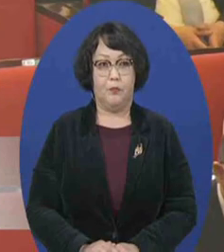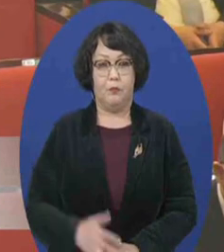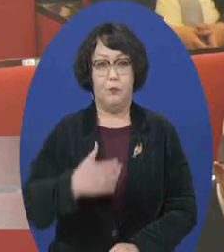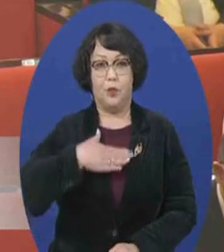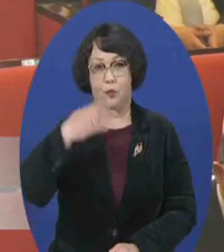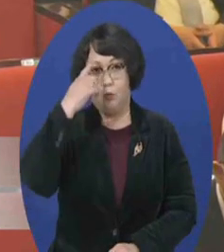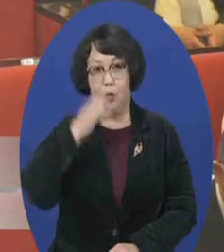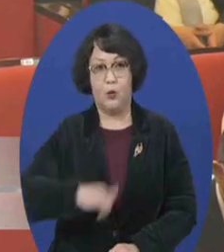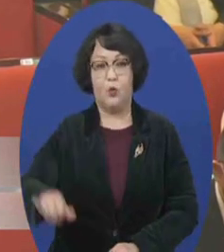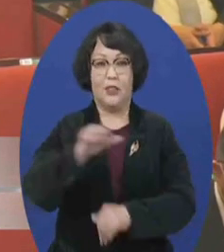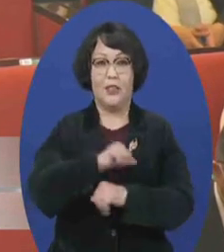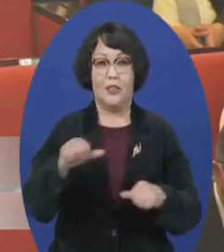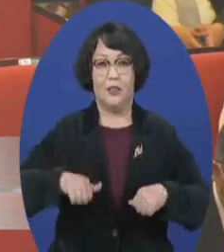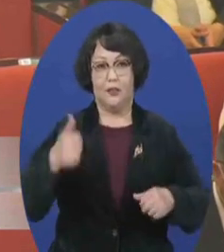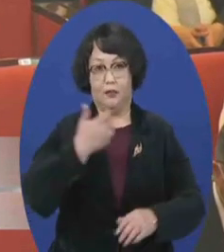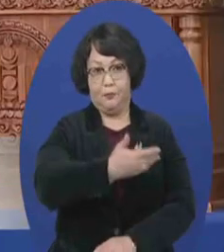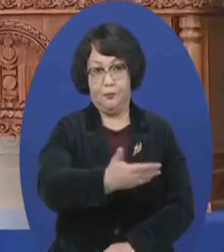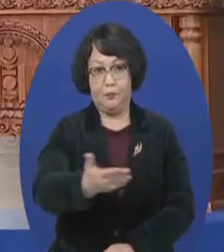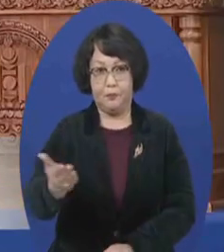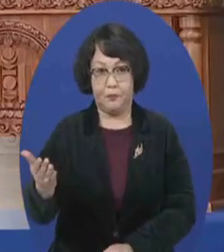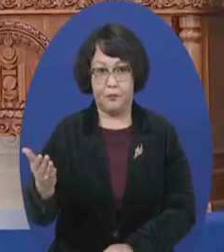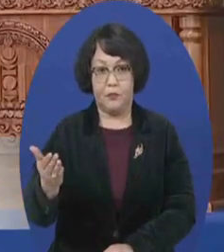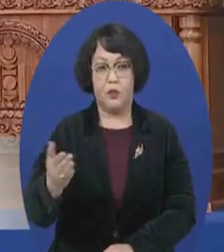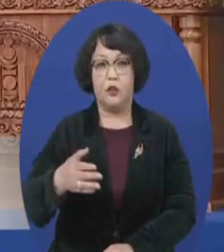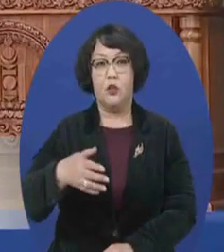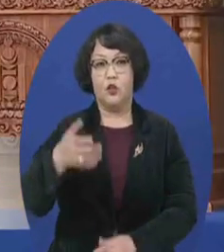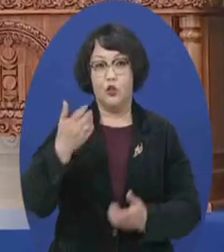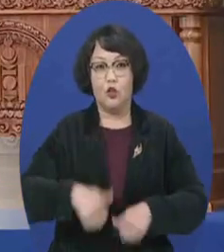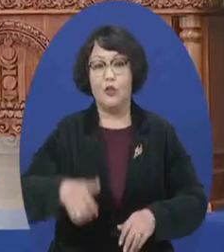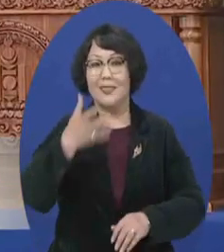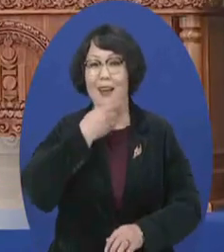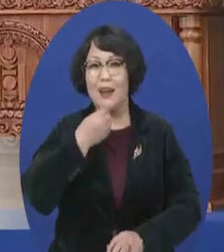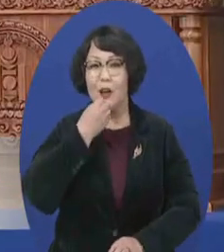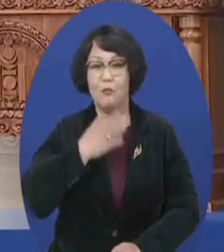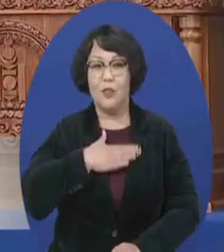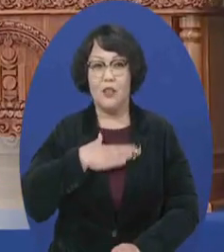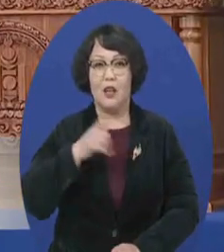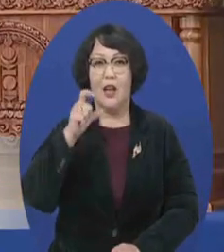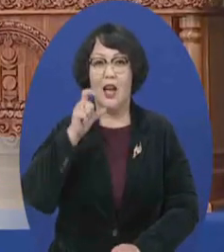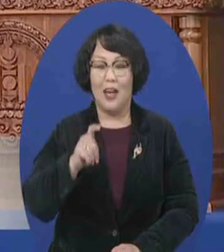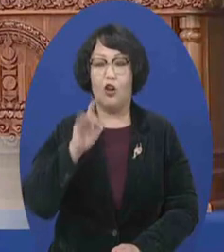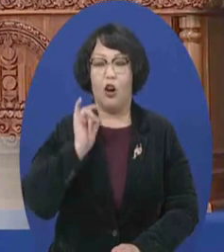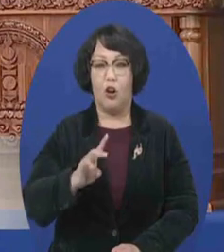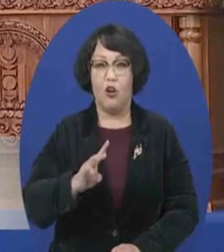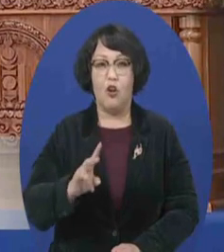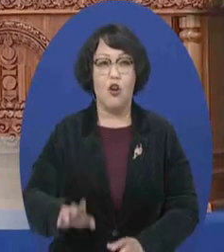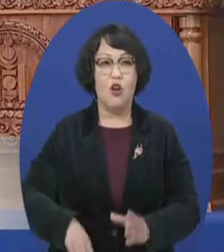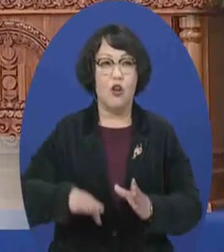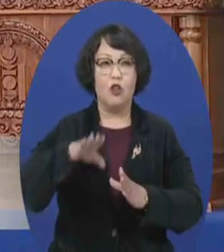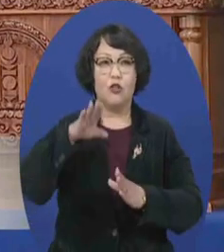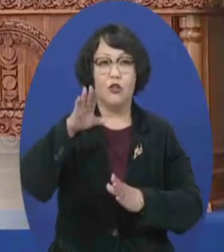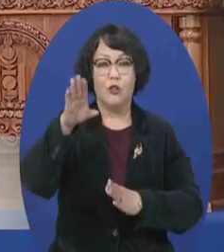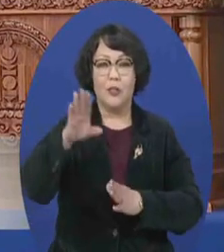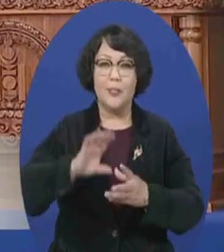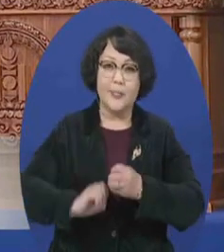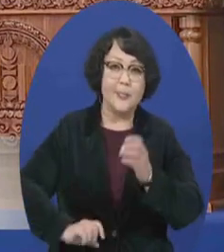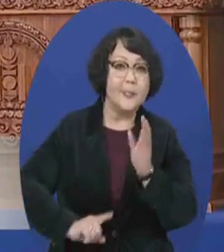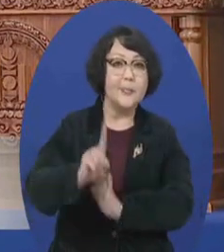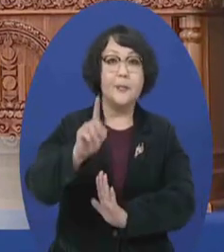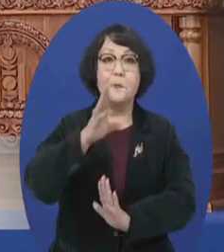Миний Монголын ард иргэдээ, төрөлх сайхан эх орон маань хөгжил дэвшлийнхээ гараан дээр зогсож